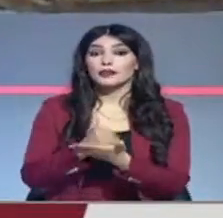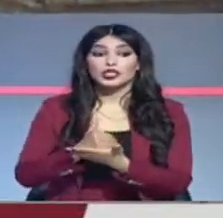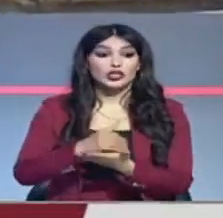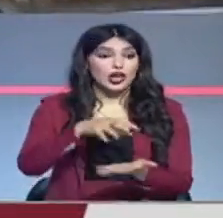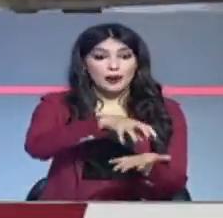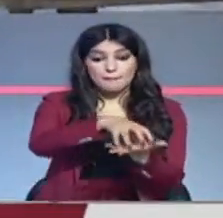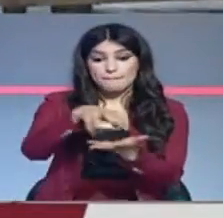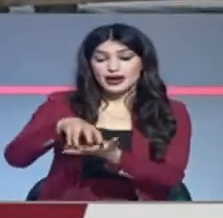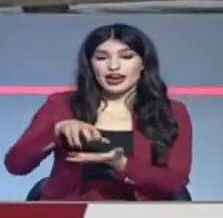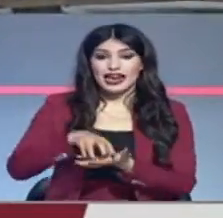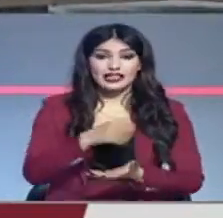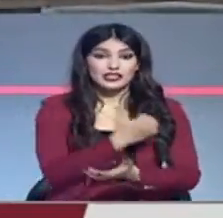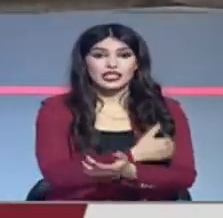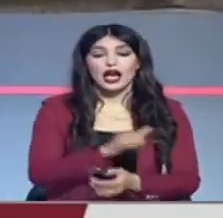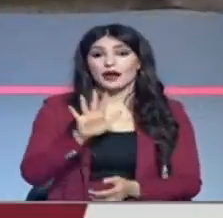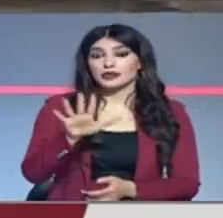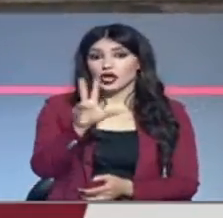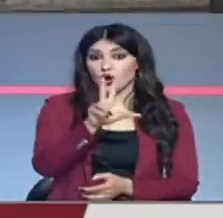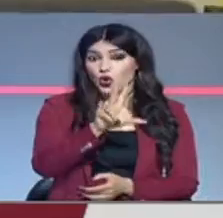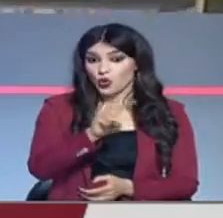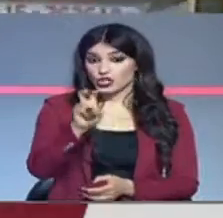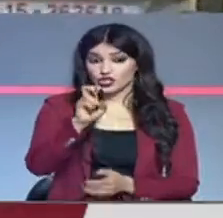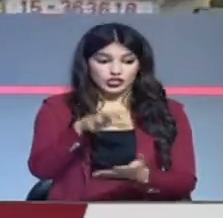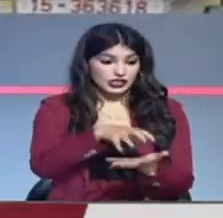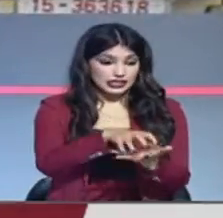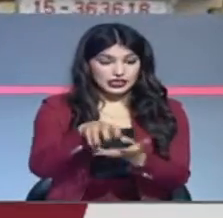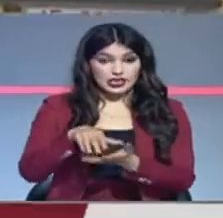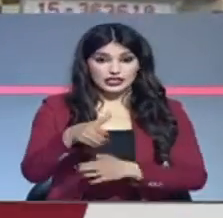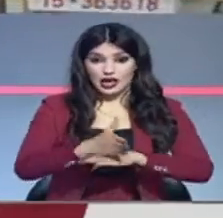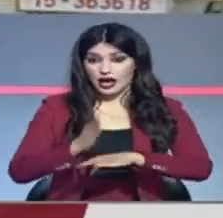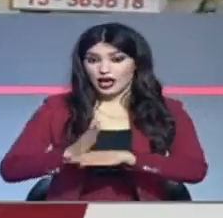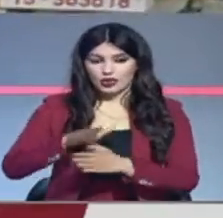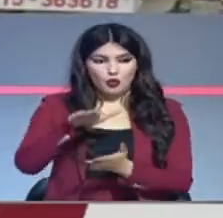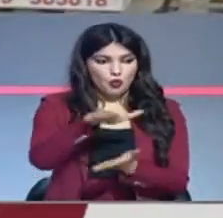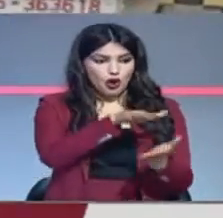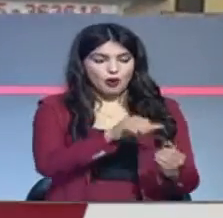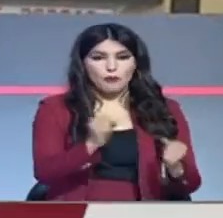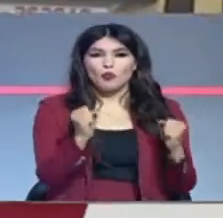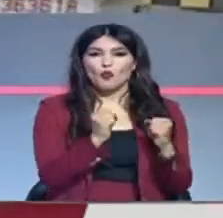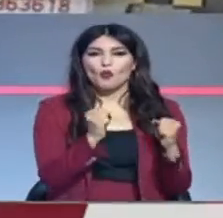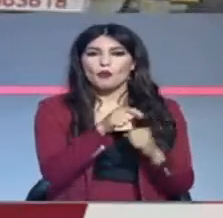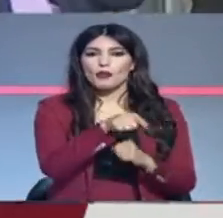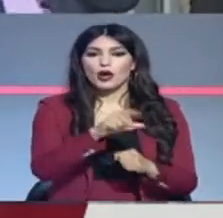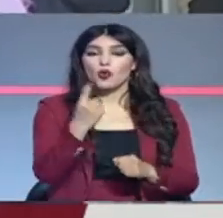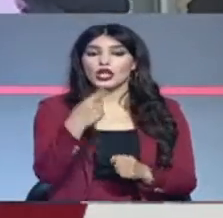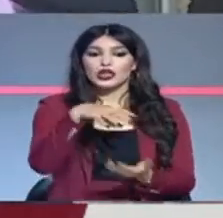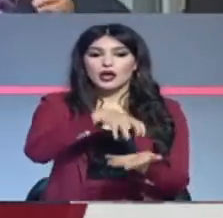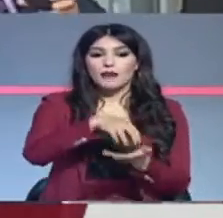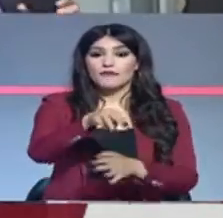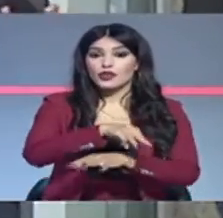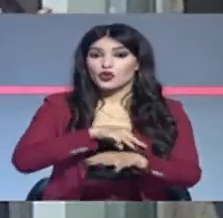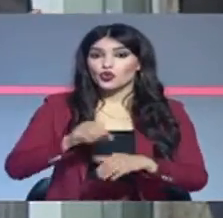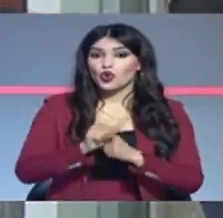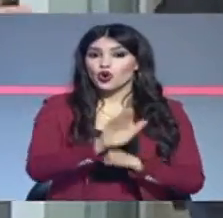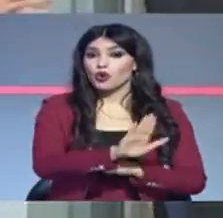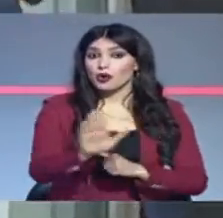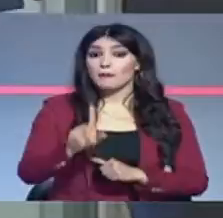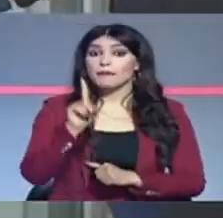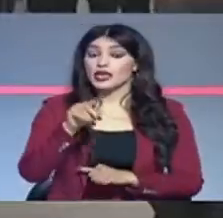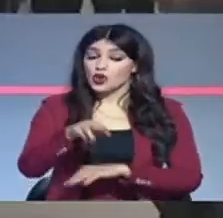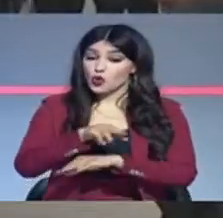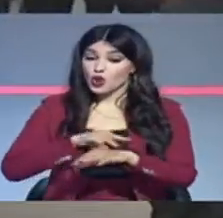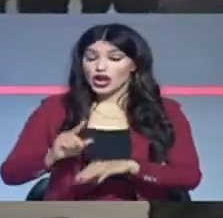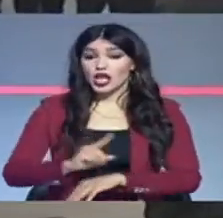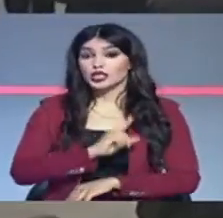المراكز الجهويه الخمسه والعشرين المجهزين بالمبردات وتشمل مركزا وحيدا في كل ولايه ما عدا ولايه